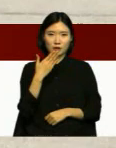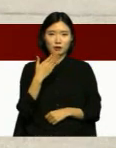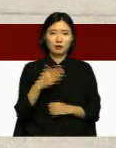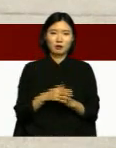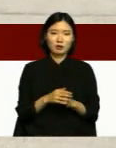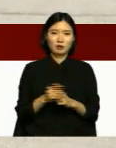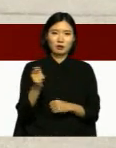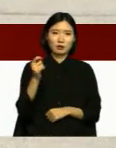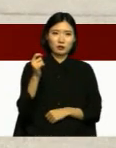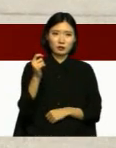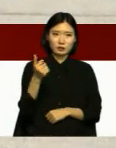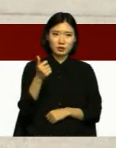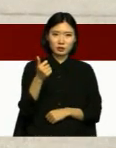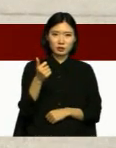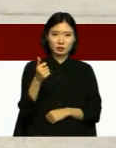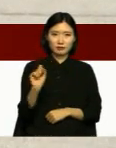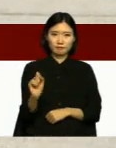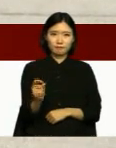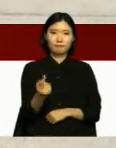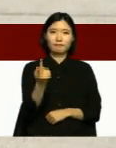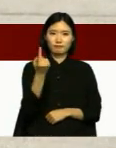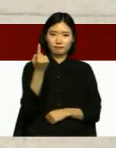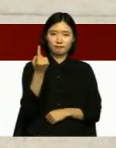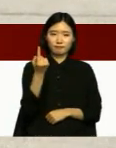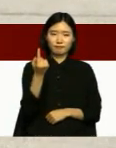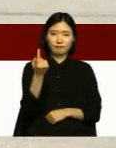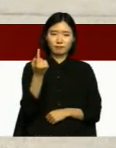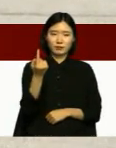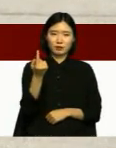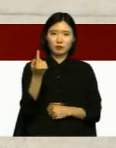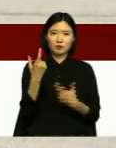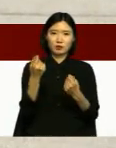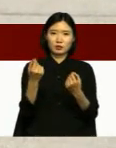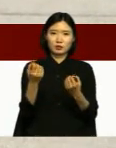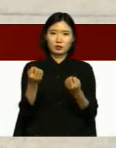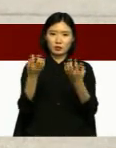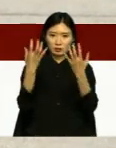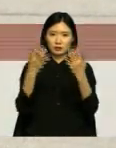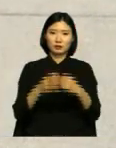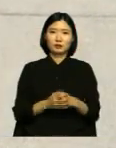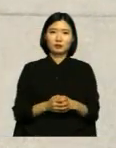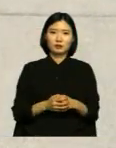어떤 자그마한 불꽃을 지피는 행사입니다.